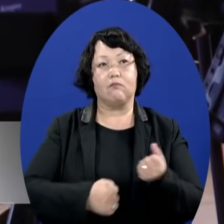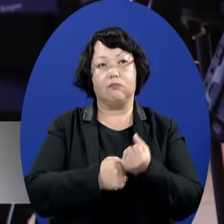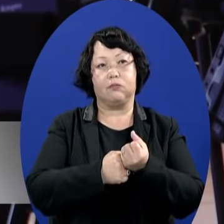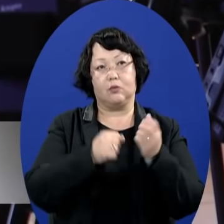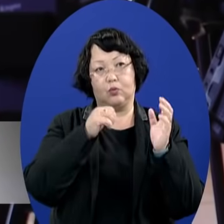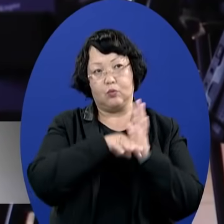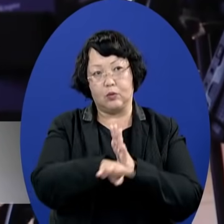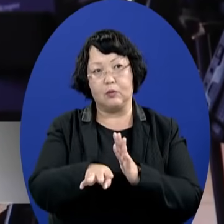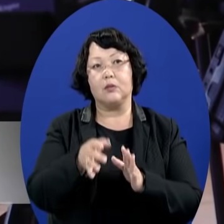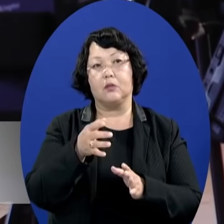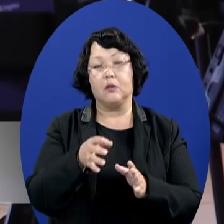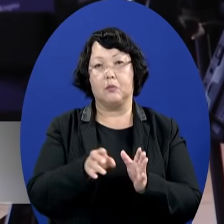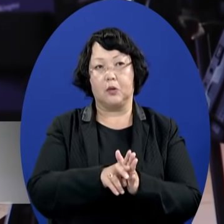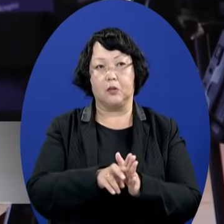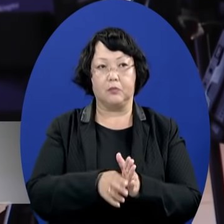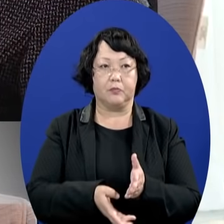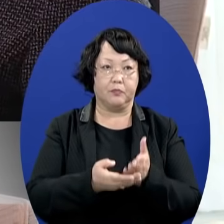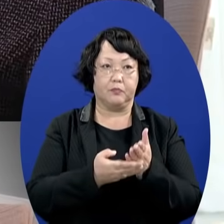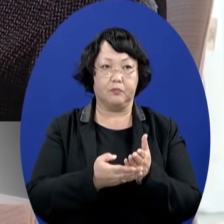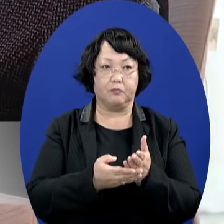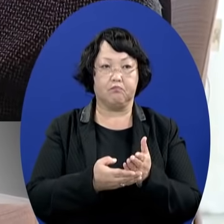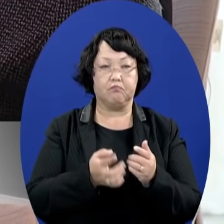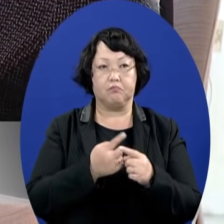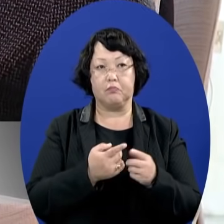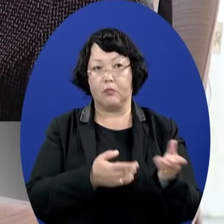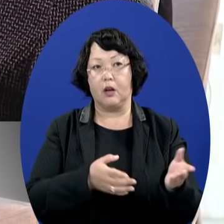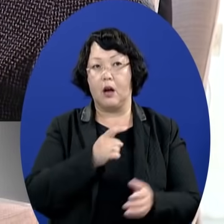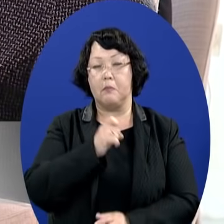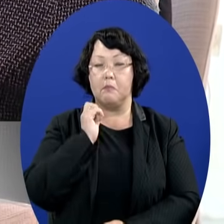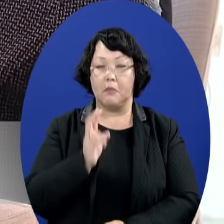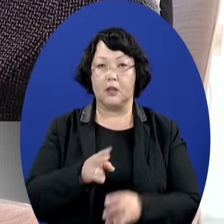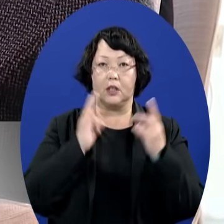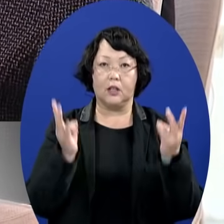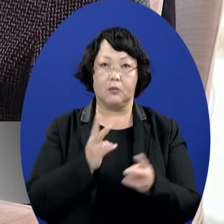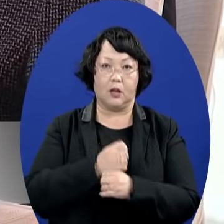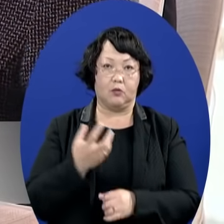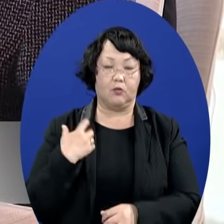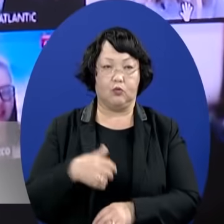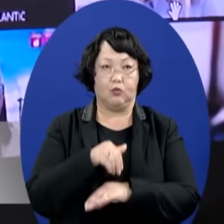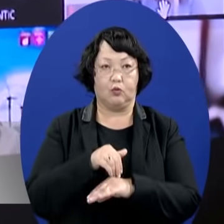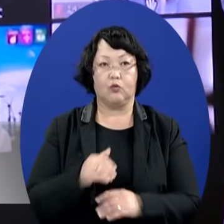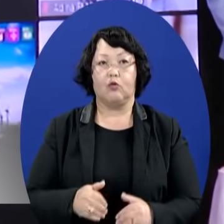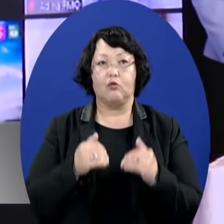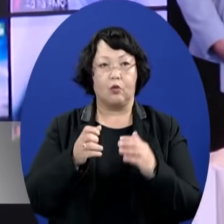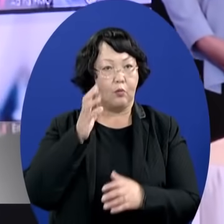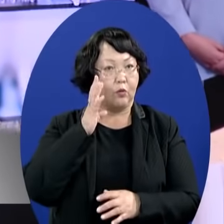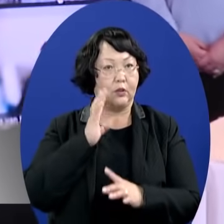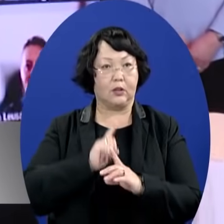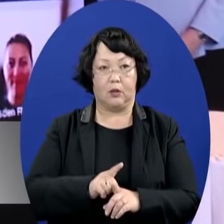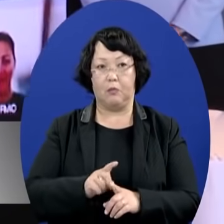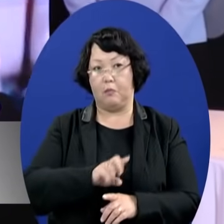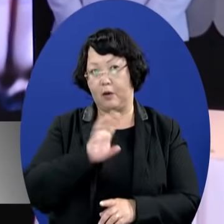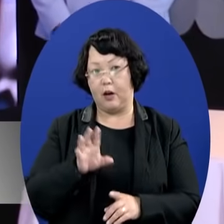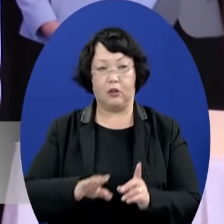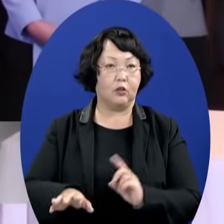хүртээмжтэй таатай нөхцлөөр дэмжих боломжтой болж байна. Хаан банк нь нийгмийн хариуцлага, доктортой хөгжлийн бодлогын хүрээнд байгаль